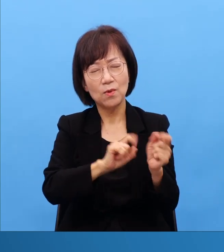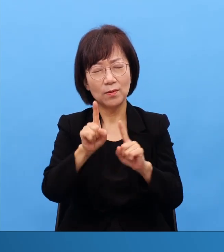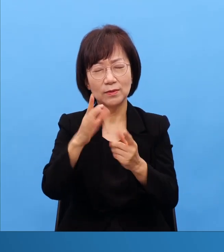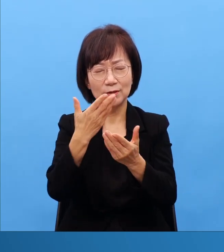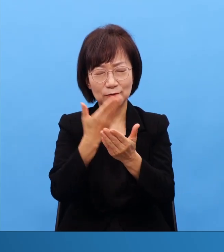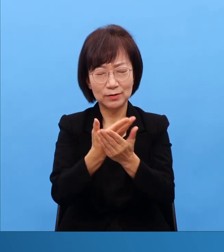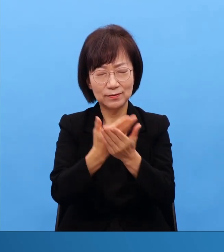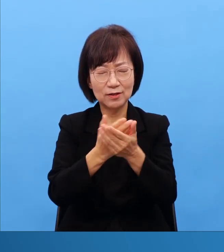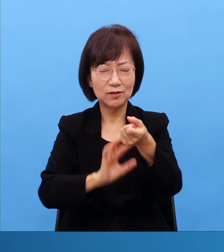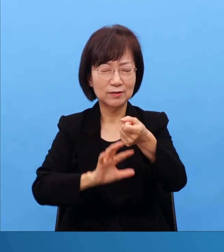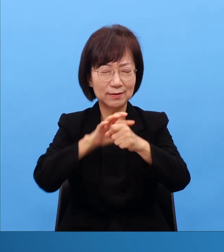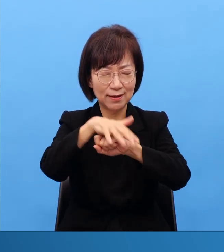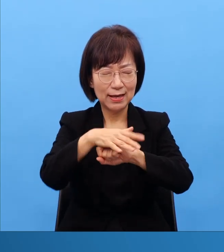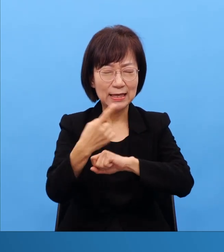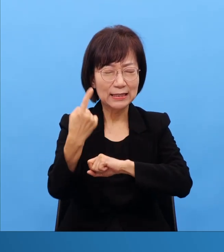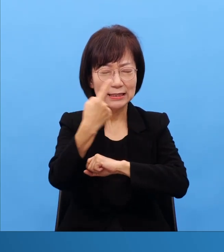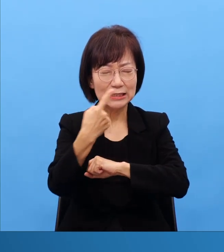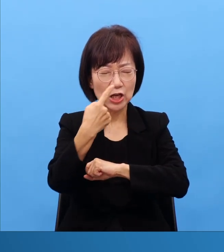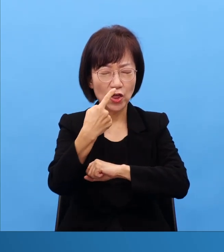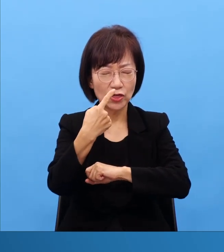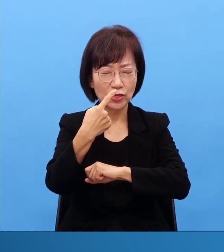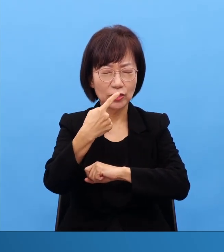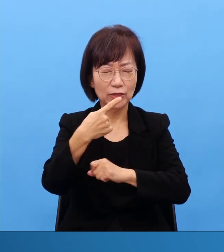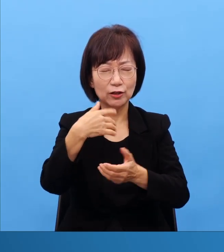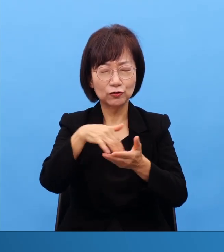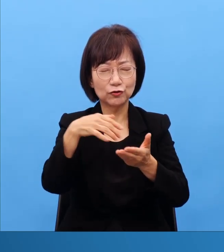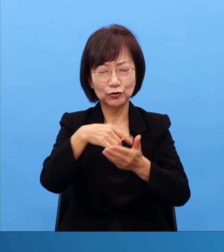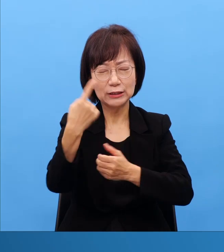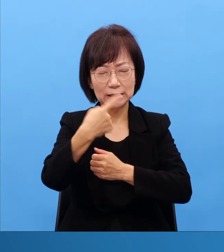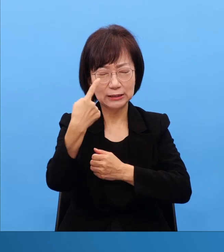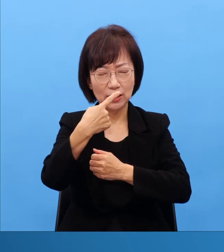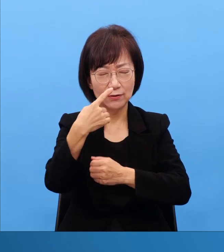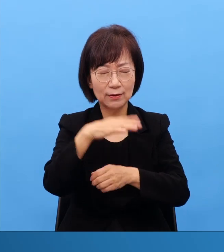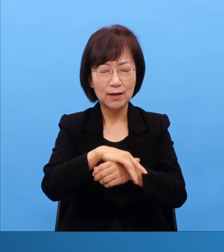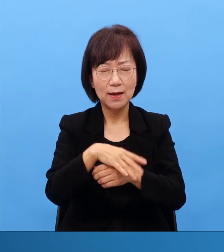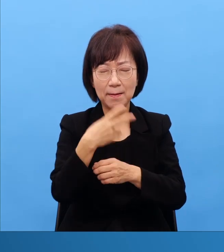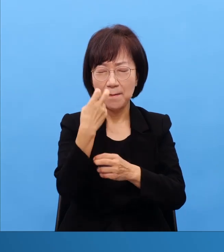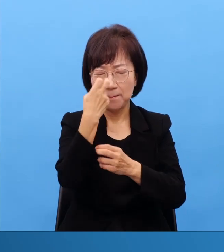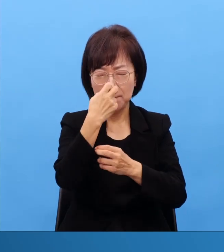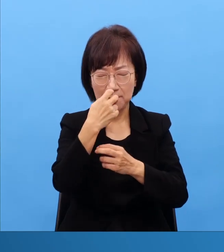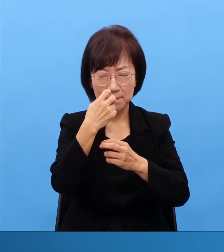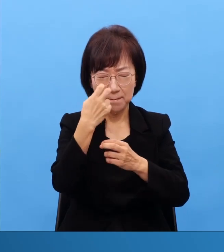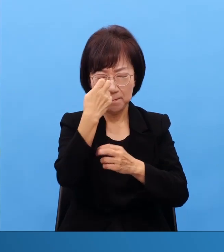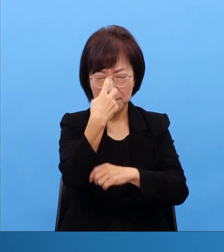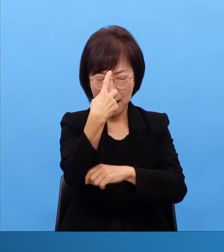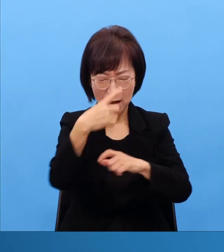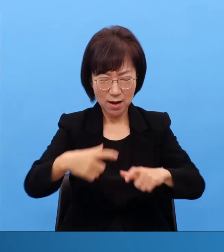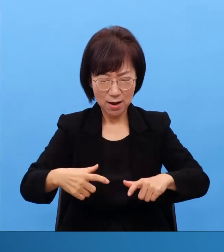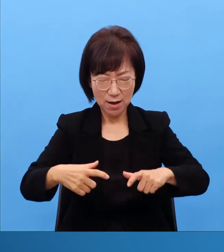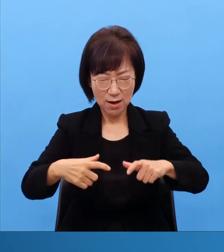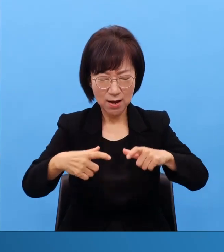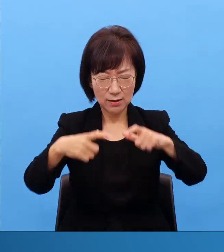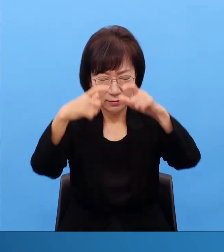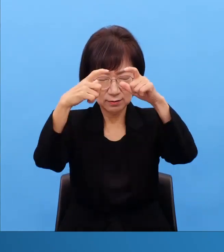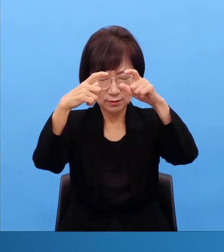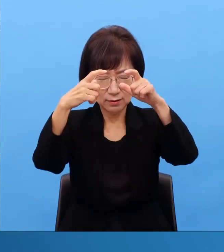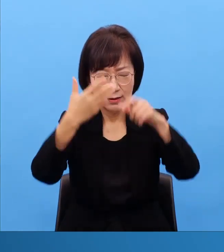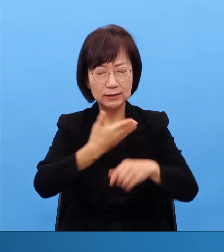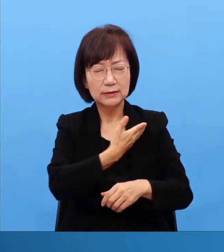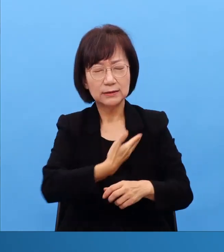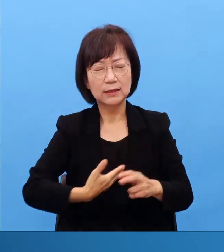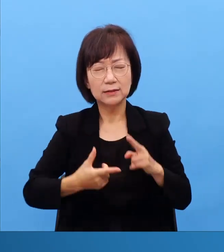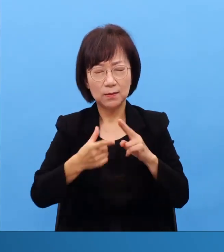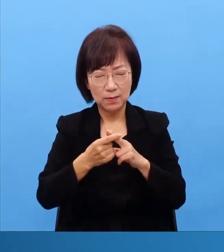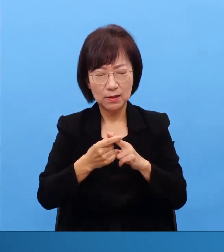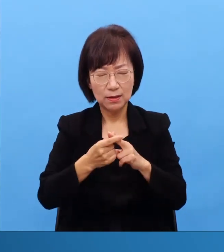1천망대 렘넌트들과 제자들이 일어나게 하옵소서. Please grant our posterity the grace to restore the mystery of limited selective and